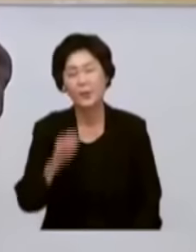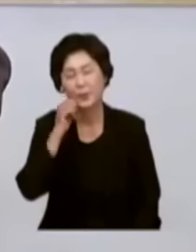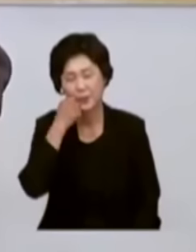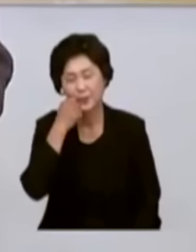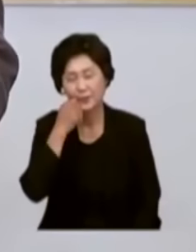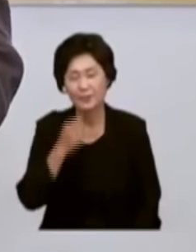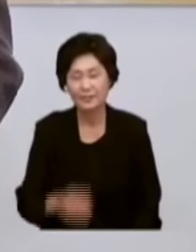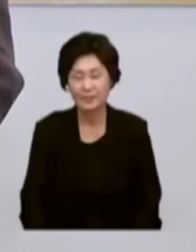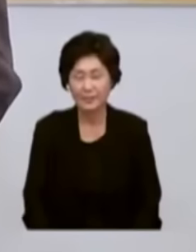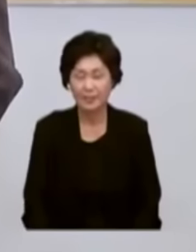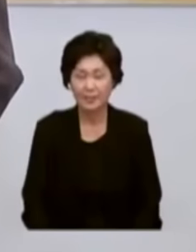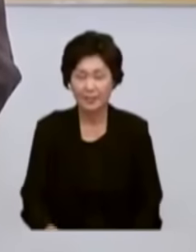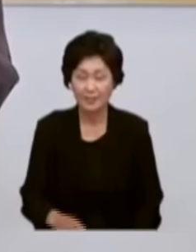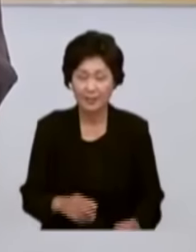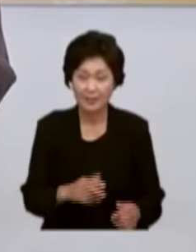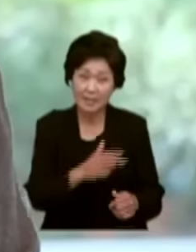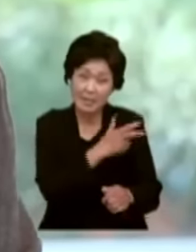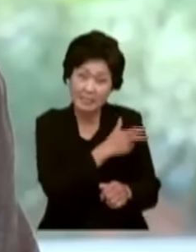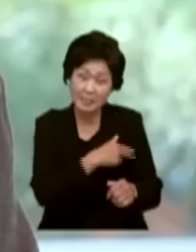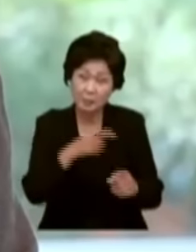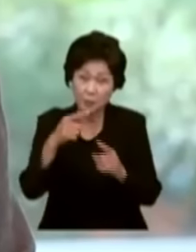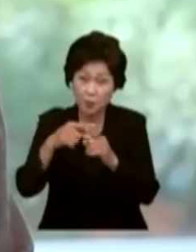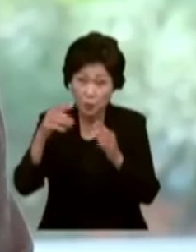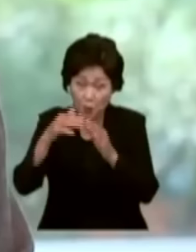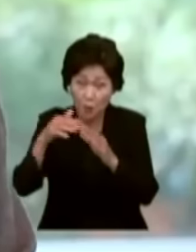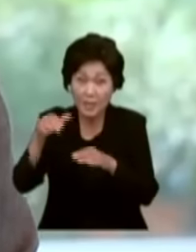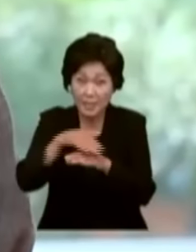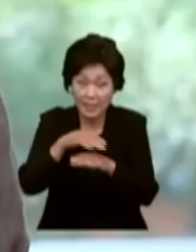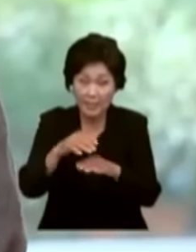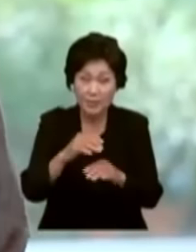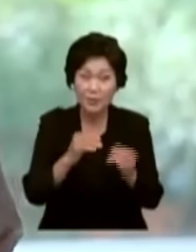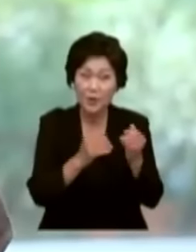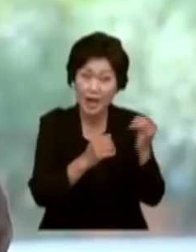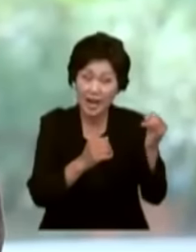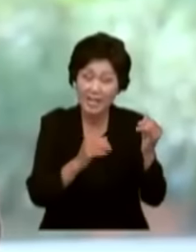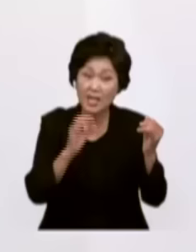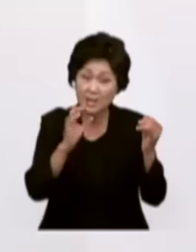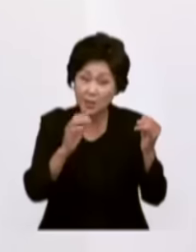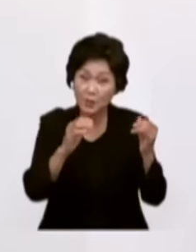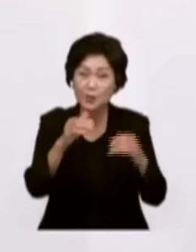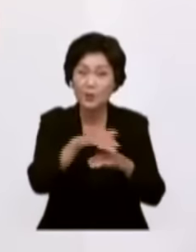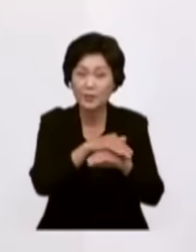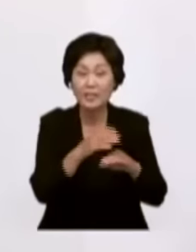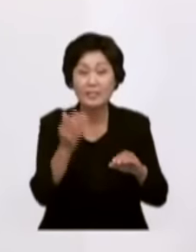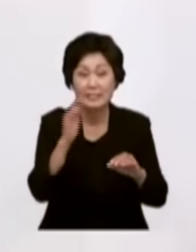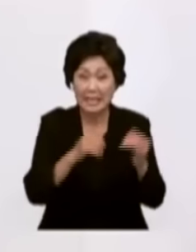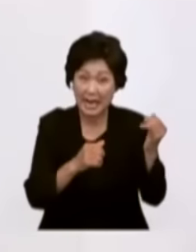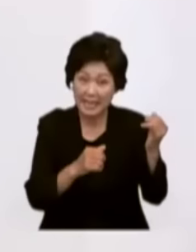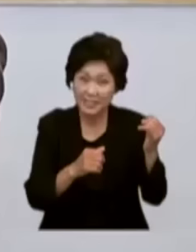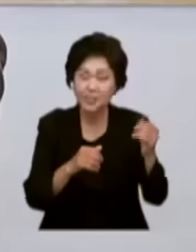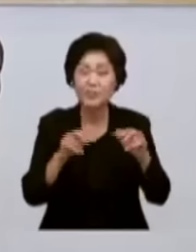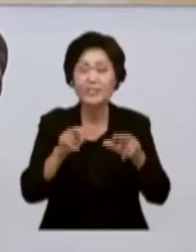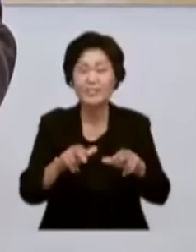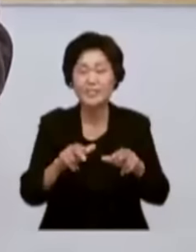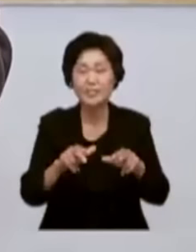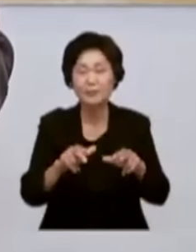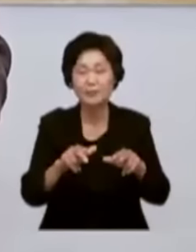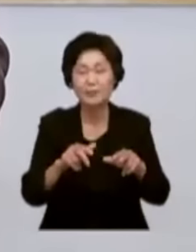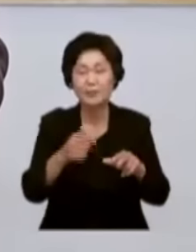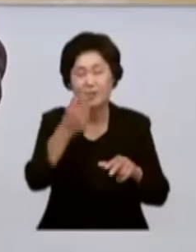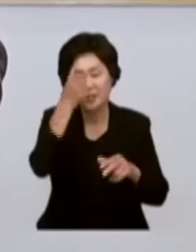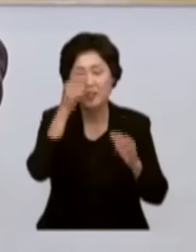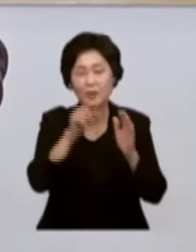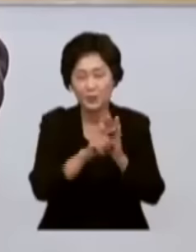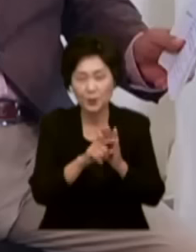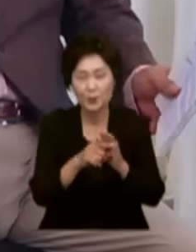교회 나가고 그 다음에 아내는 천주교 그러다가 이제는 이제 아내도 기독교로 이제 그렇죠? 있어요. 네네 그러면서